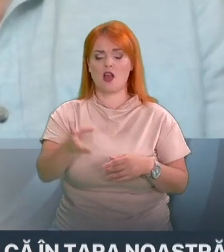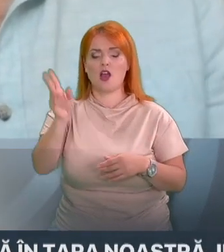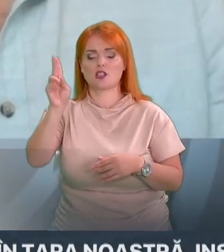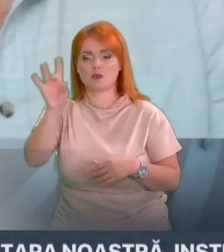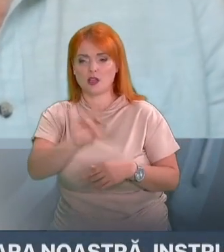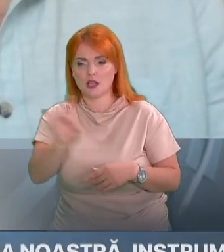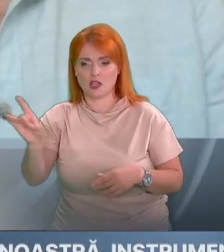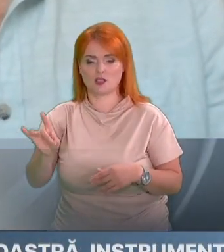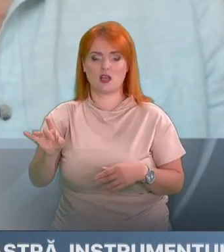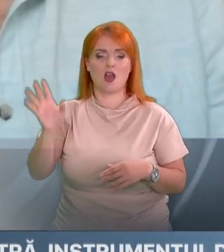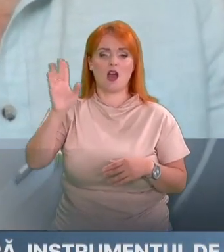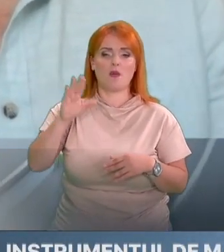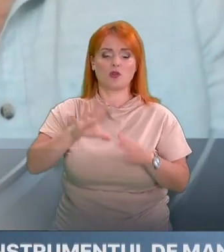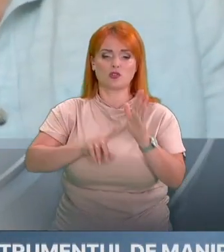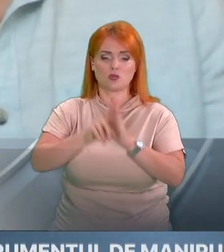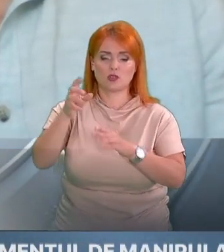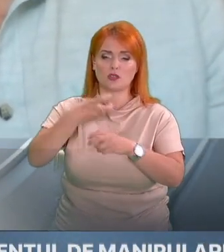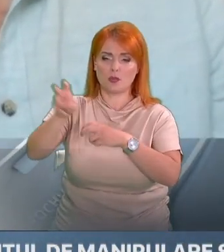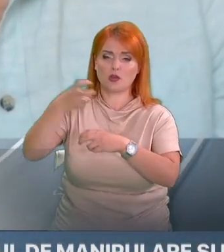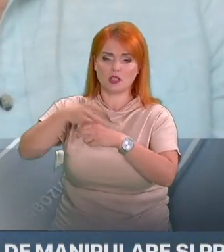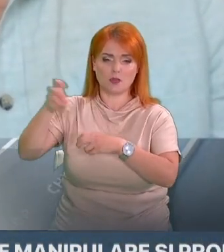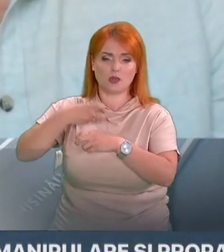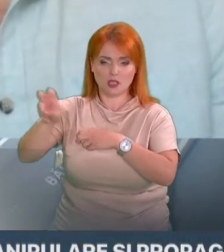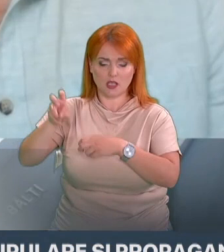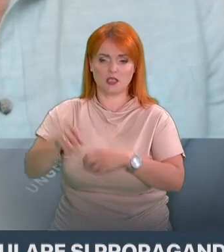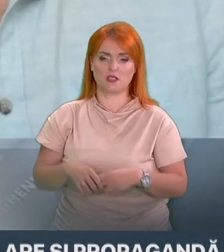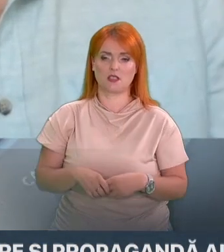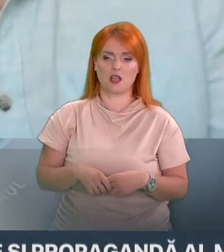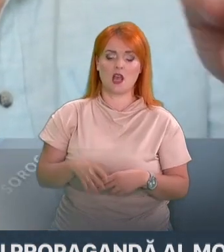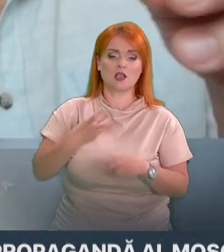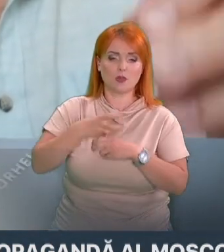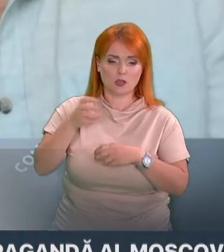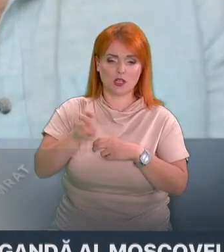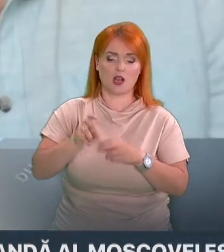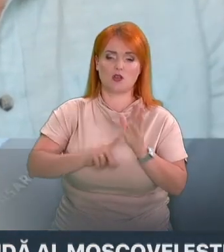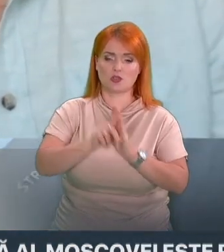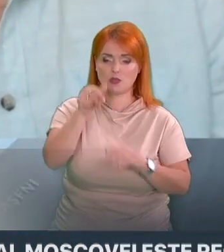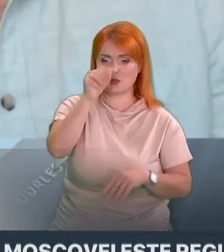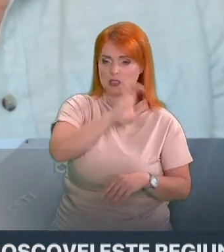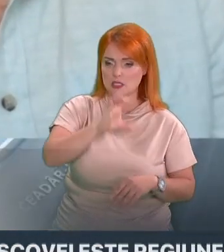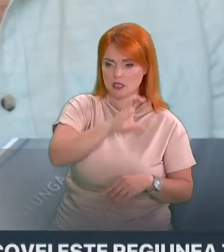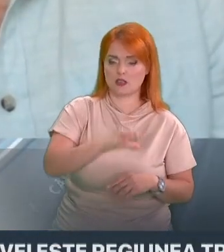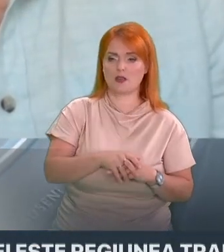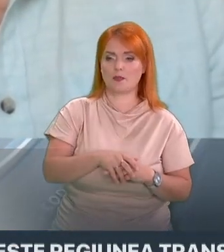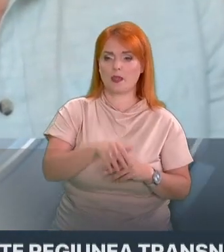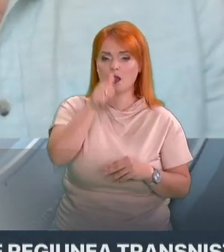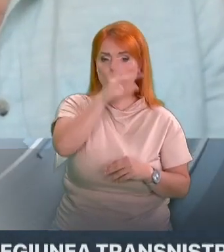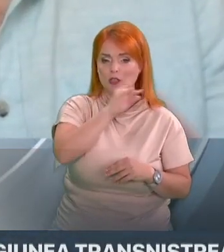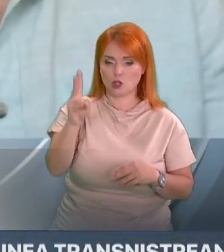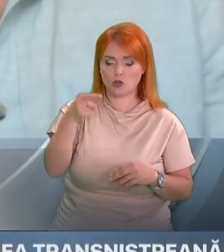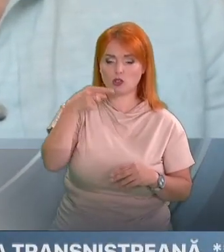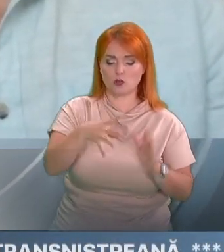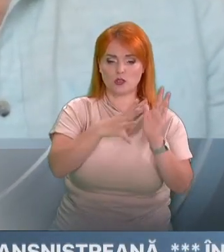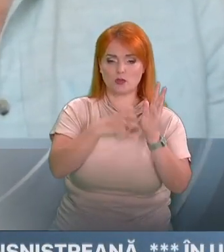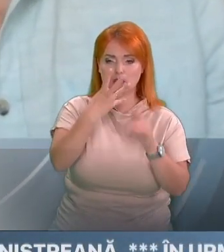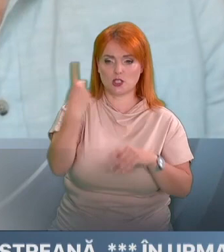urmat deportările din iunie 40, dar de fapt au fost deportări în septembrie 40, cele din iunie 41, au